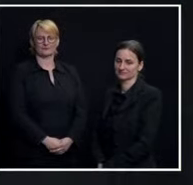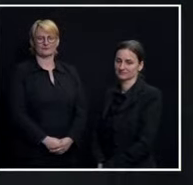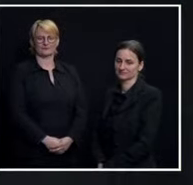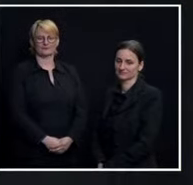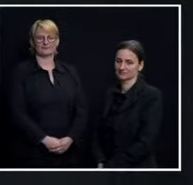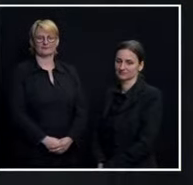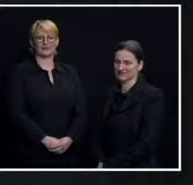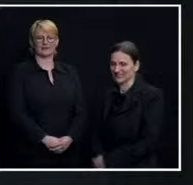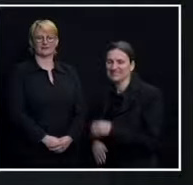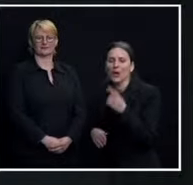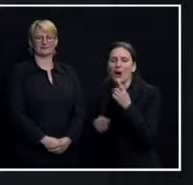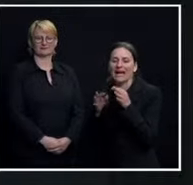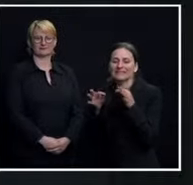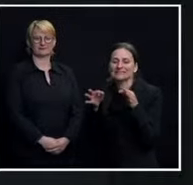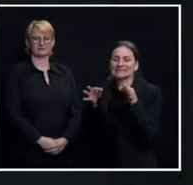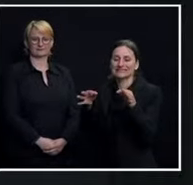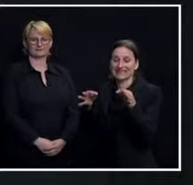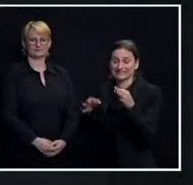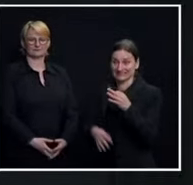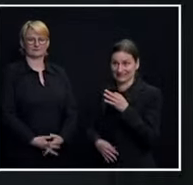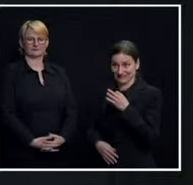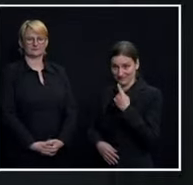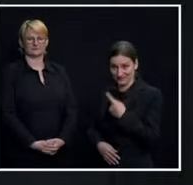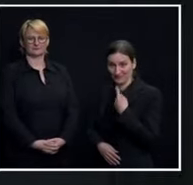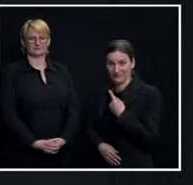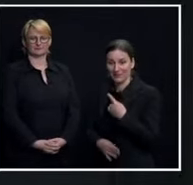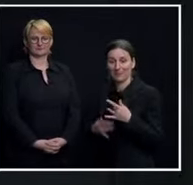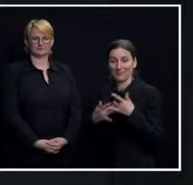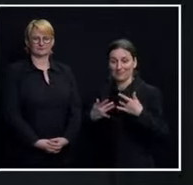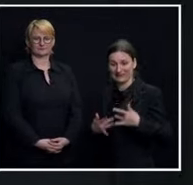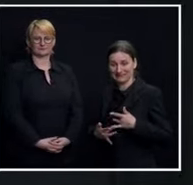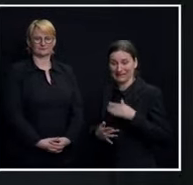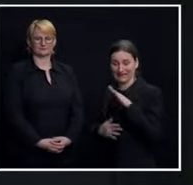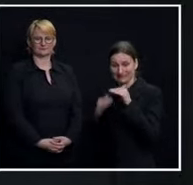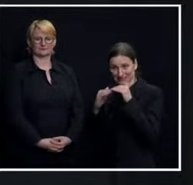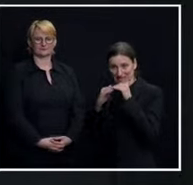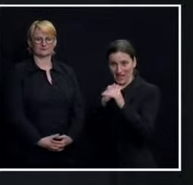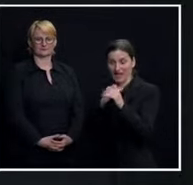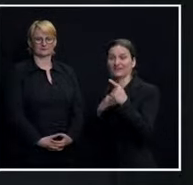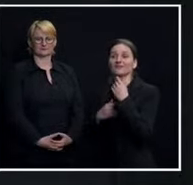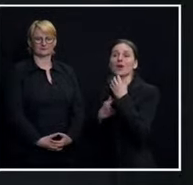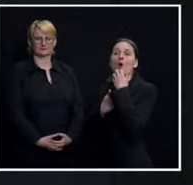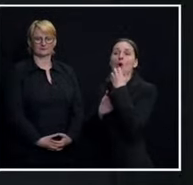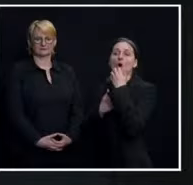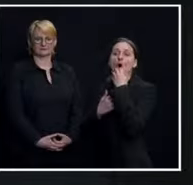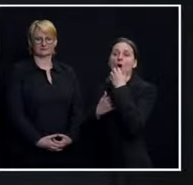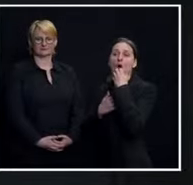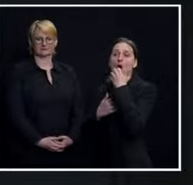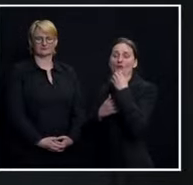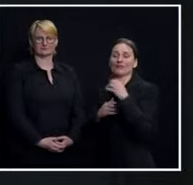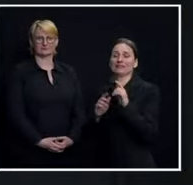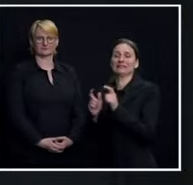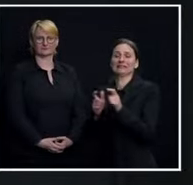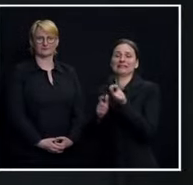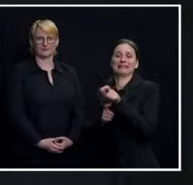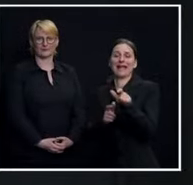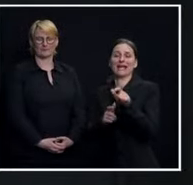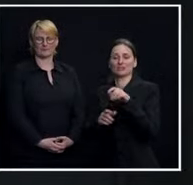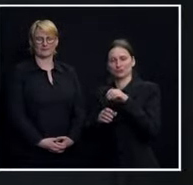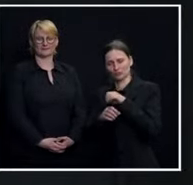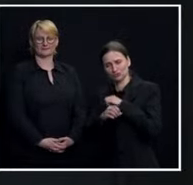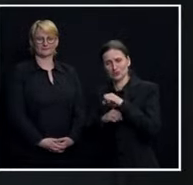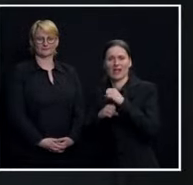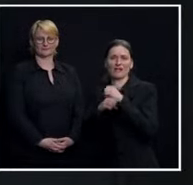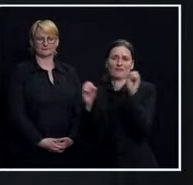Der Vertreter. Vielleicht darf ich noch einen Satz sagen. Ja. Also wir sind mit dem Herzen bei Ihrem Land. Wir hoffen, dass die Geiseln sehr schnell freikommen. Und